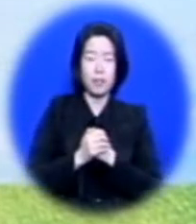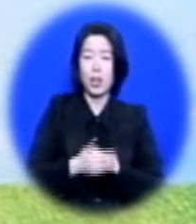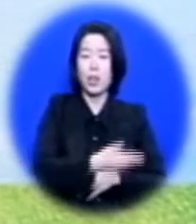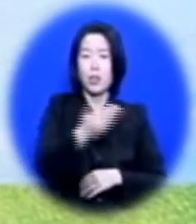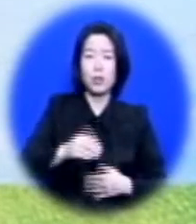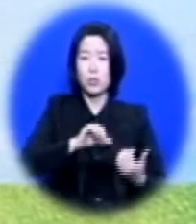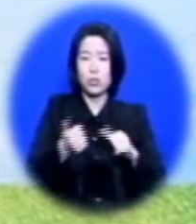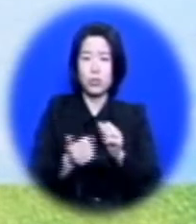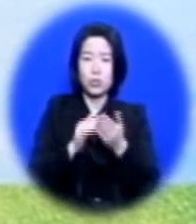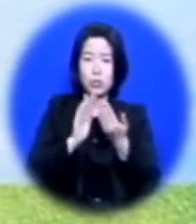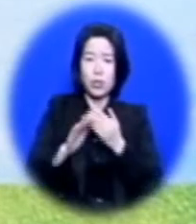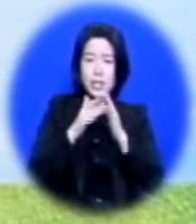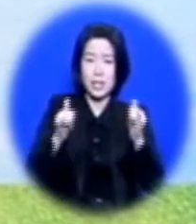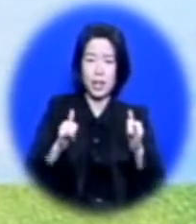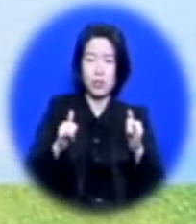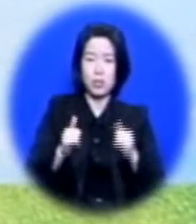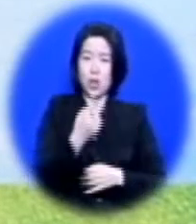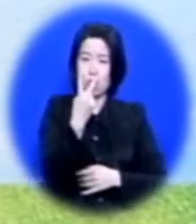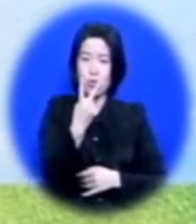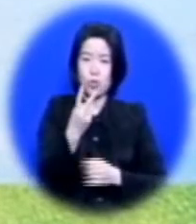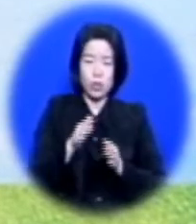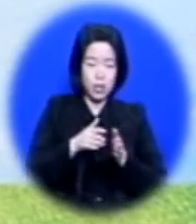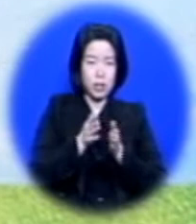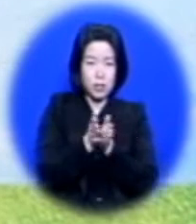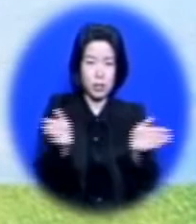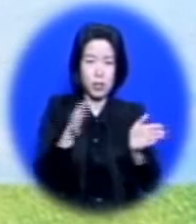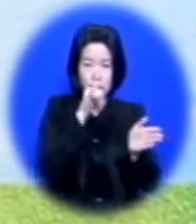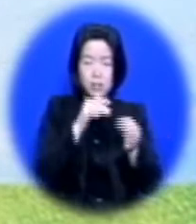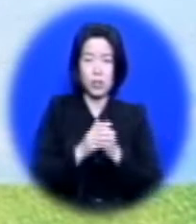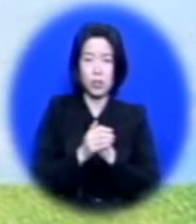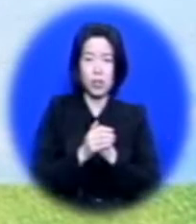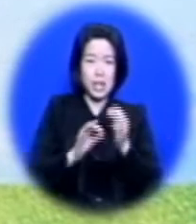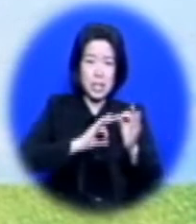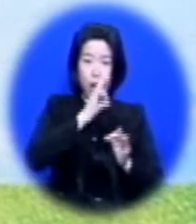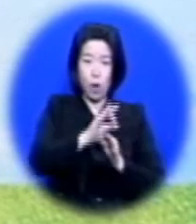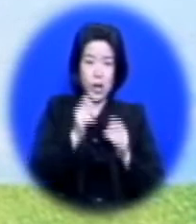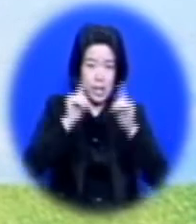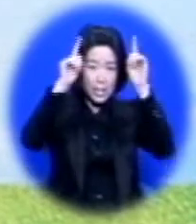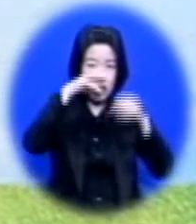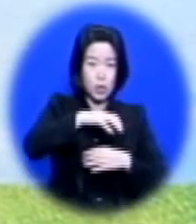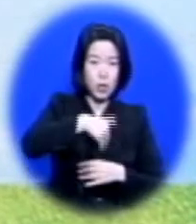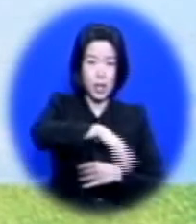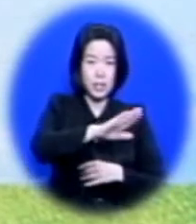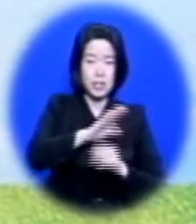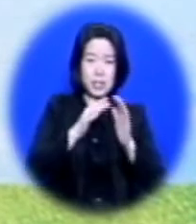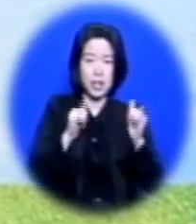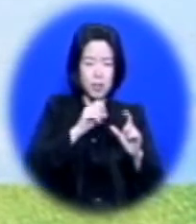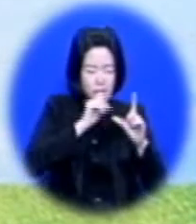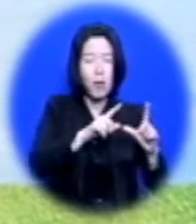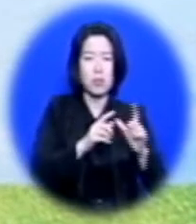여러분 죽고 나면 사람은 다 두군데로 갈라집니다 영원한 지옥으로 가는 사람이 대부분이고